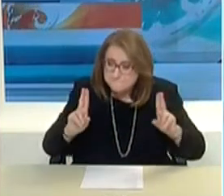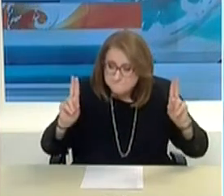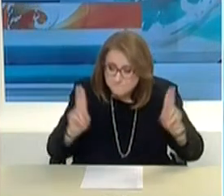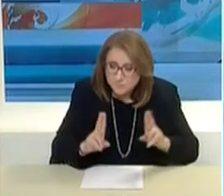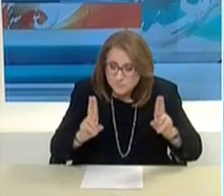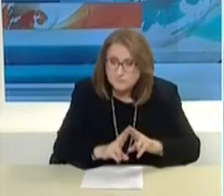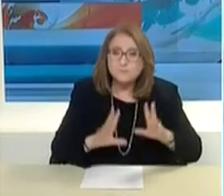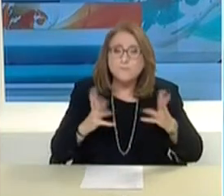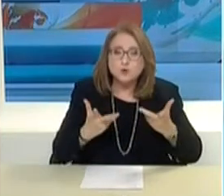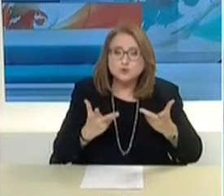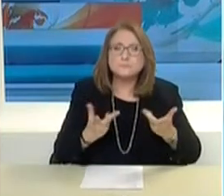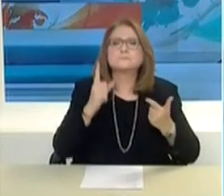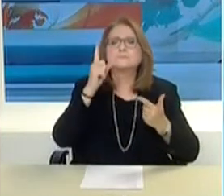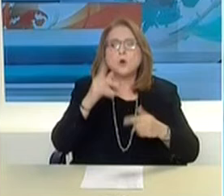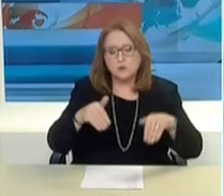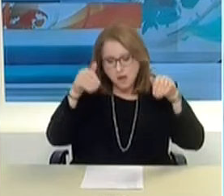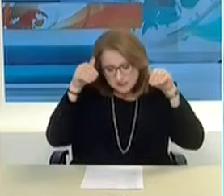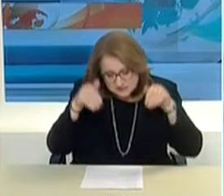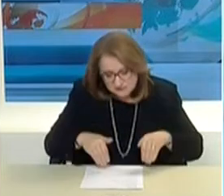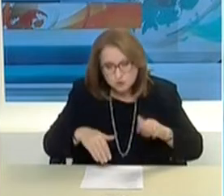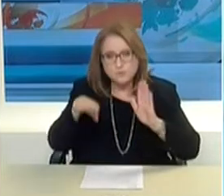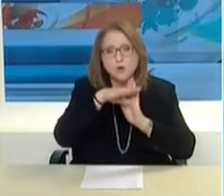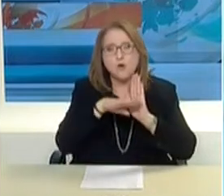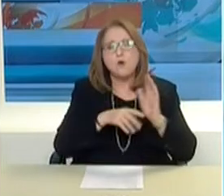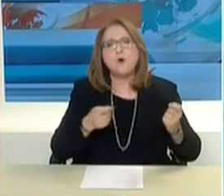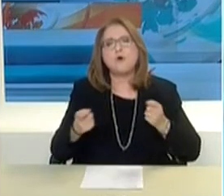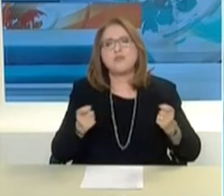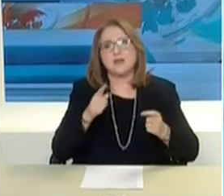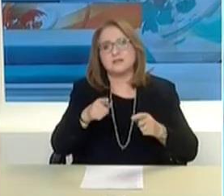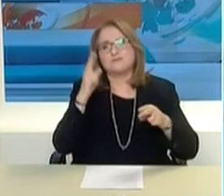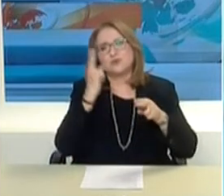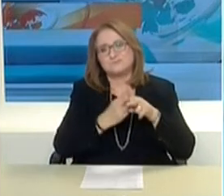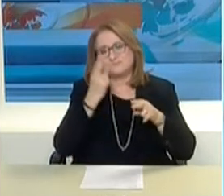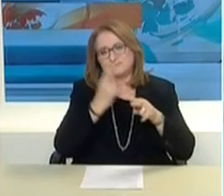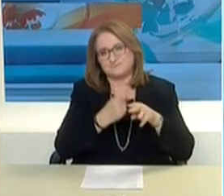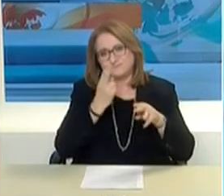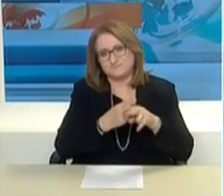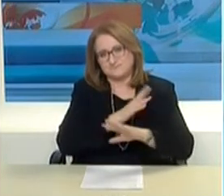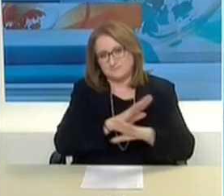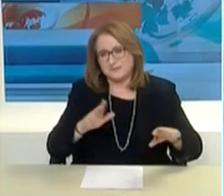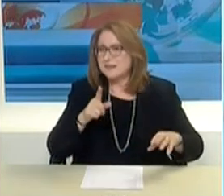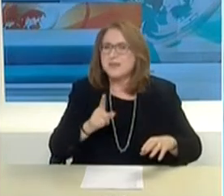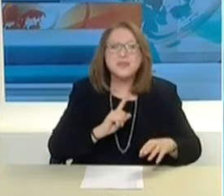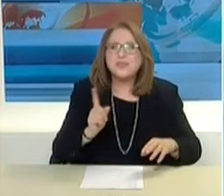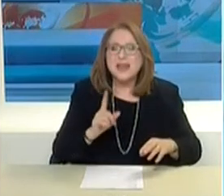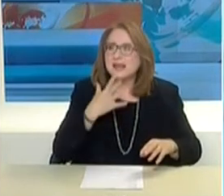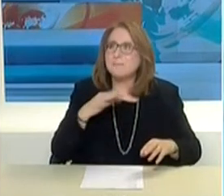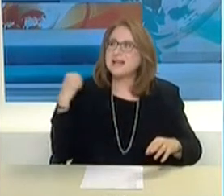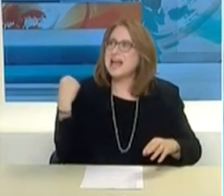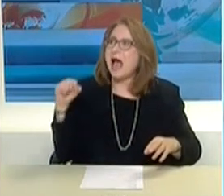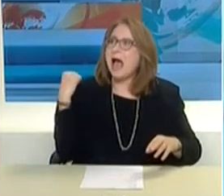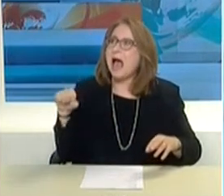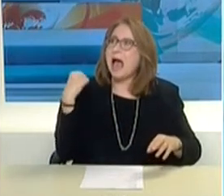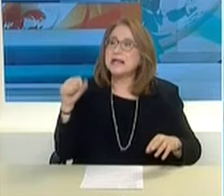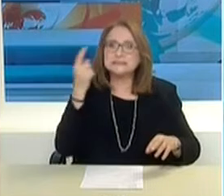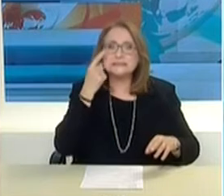και να ακολουθήσουμε πιστά τις οδηγίες των αρμοδίων αρχών. Δεν πρόκειται για άσκηση ετοιμότητας, αλλά για